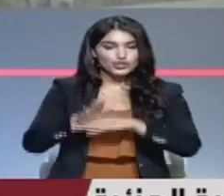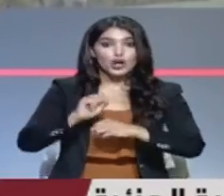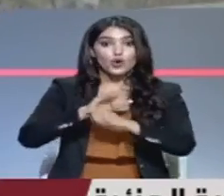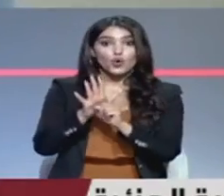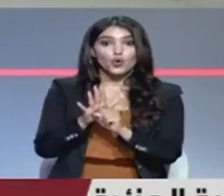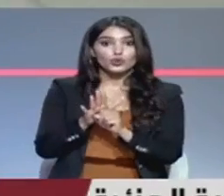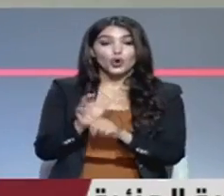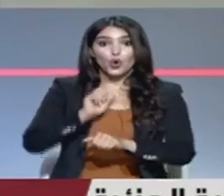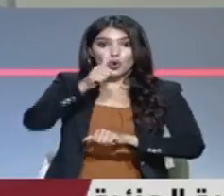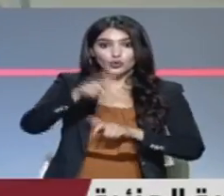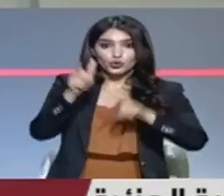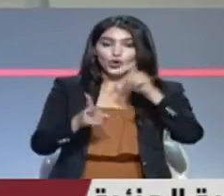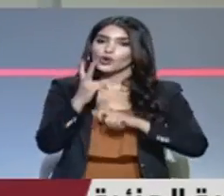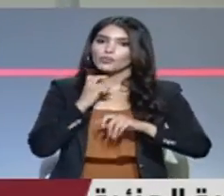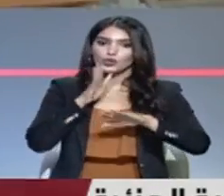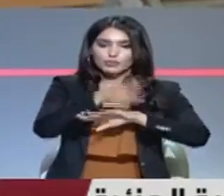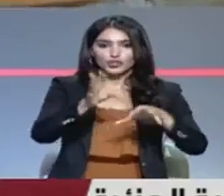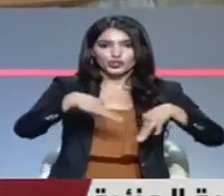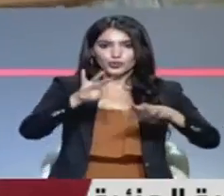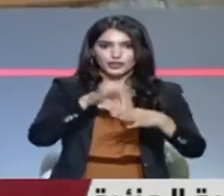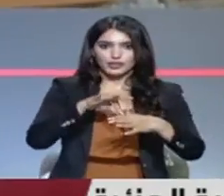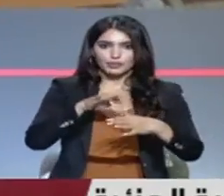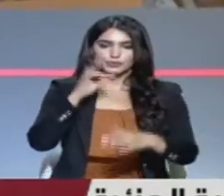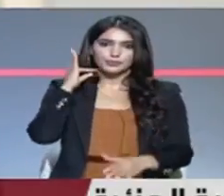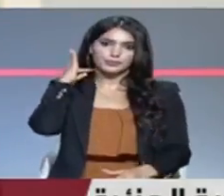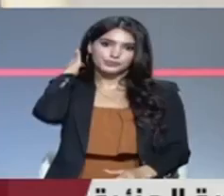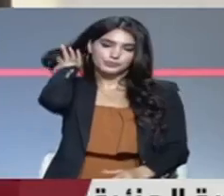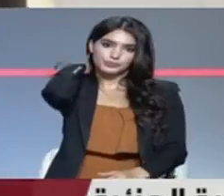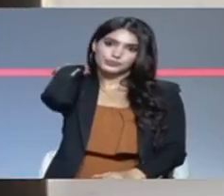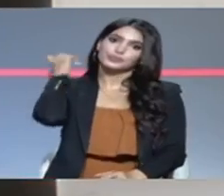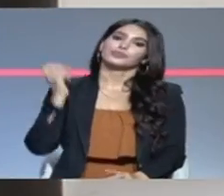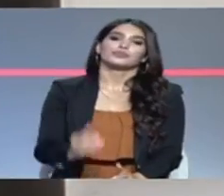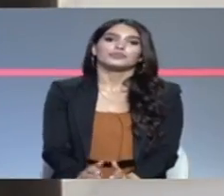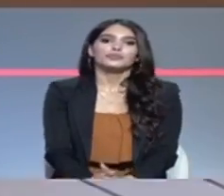كورونا، وغدا المدنيون يدلون بأصواتهم.